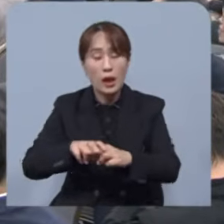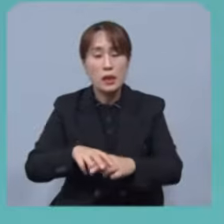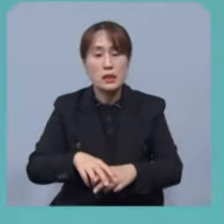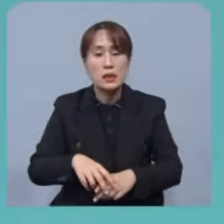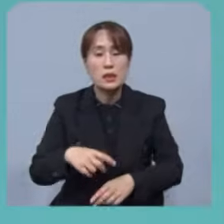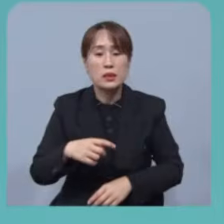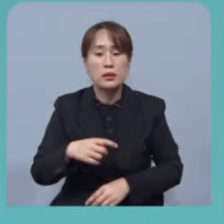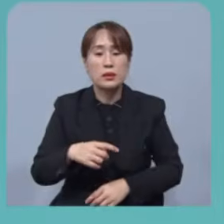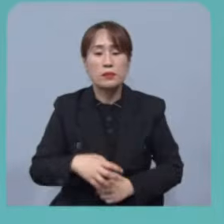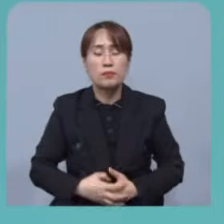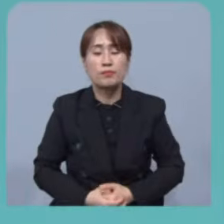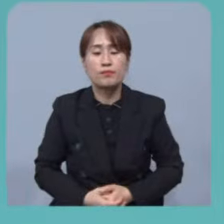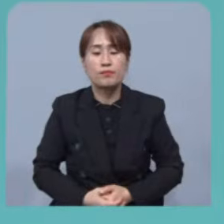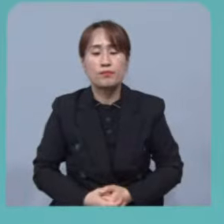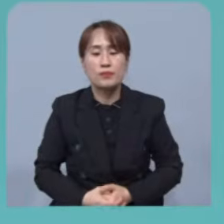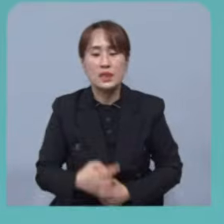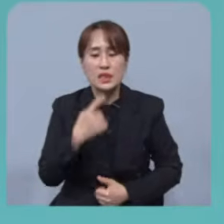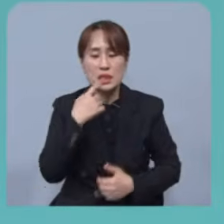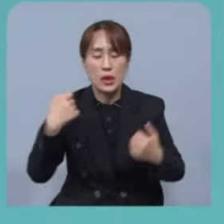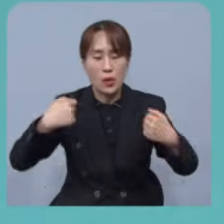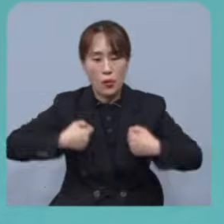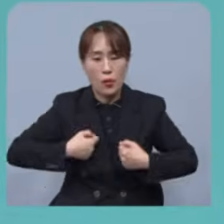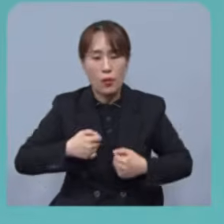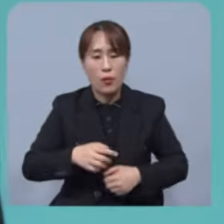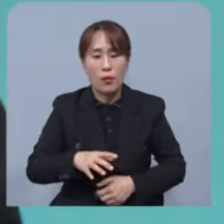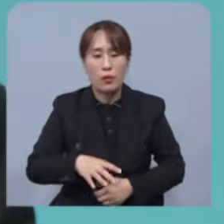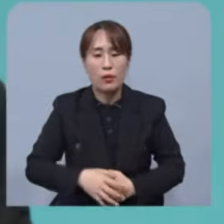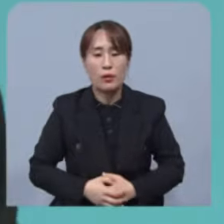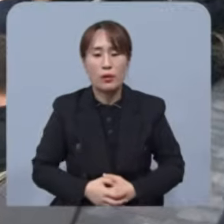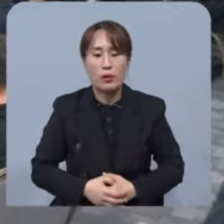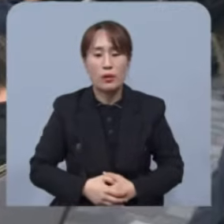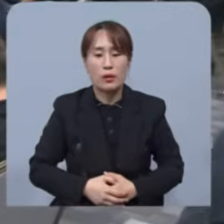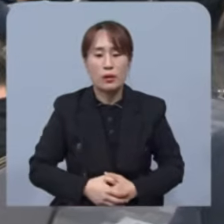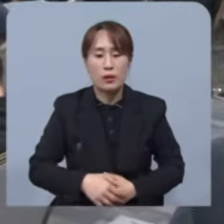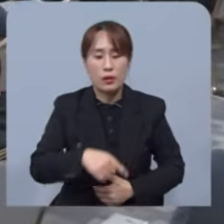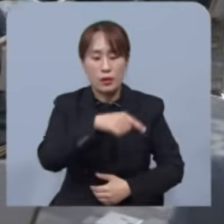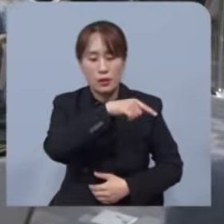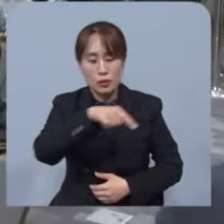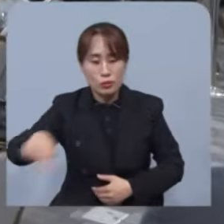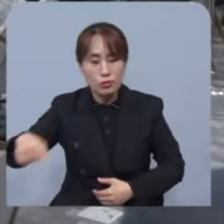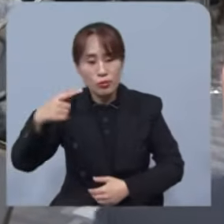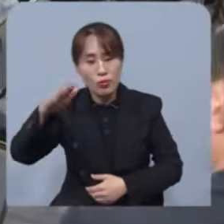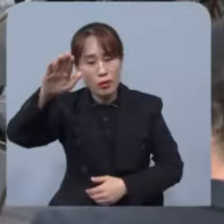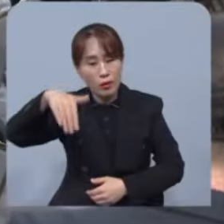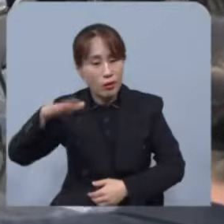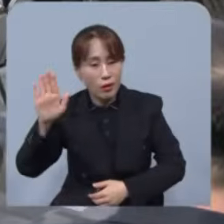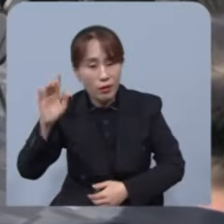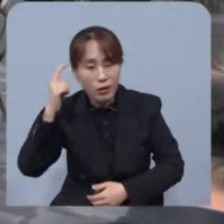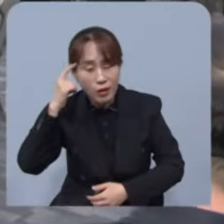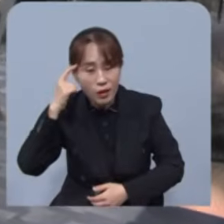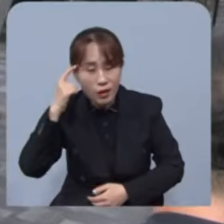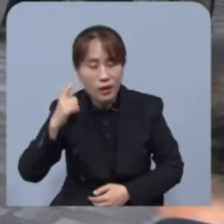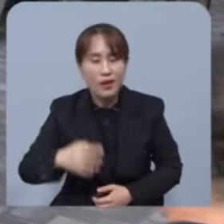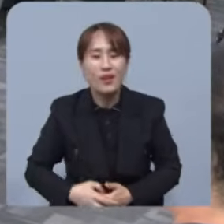입은 자켓, 베이지색 자켓 왜 입으신 첫 분께 줄은 마이크 상대적으로 전해드리겠습니다. 불이익을 주냐 그러시는데.